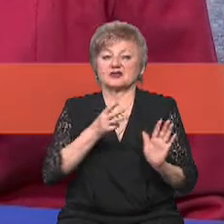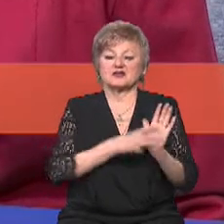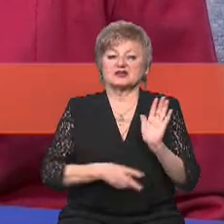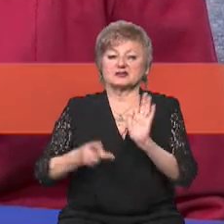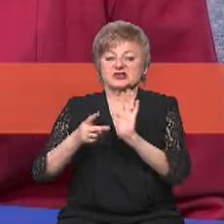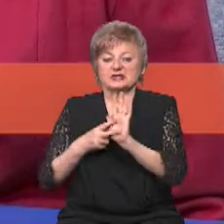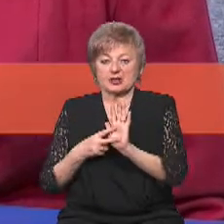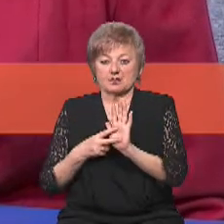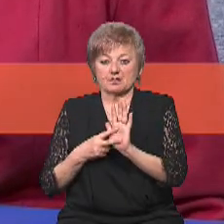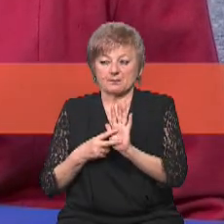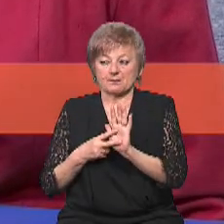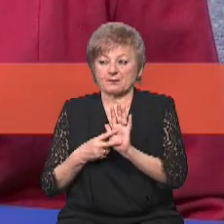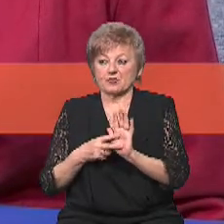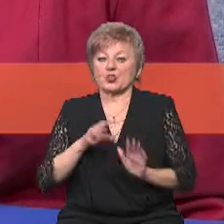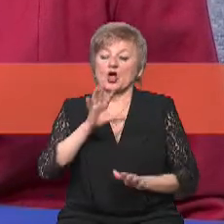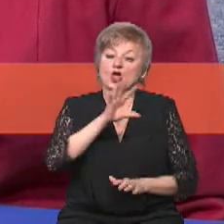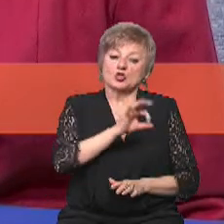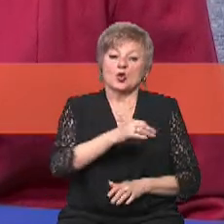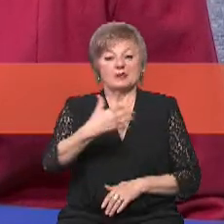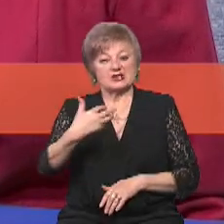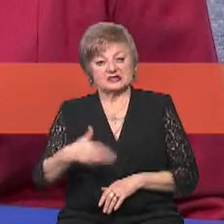411-88-87 і